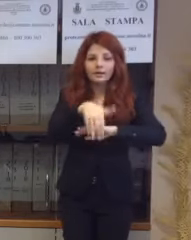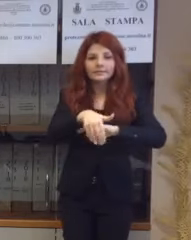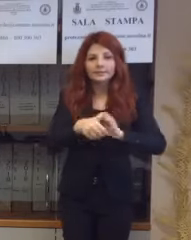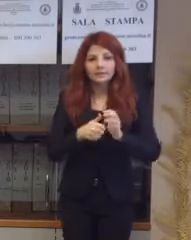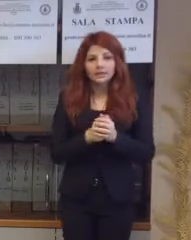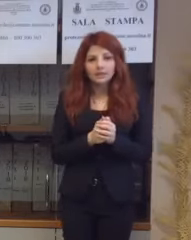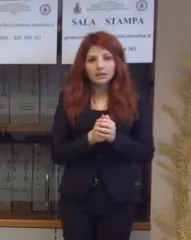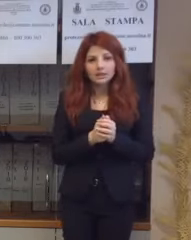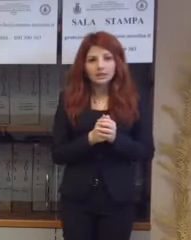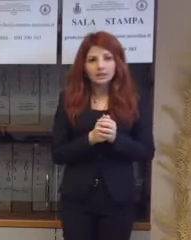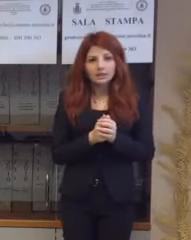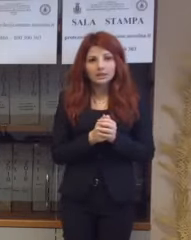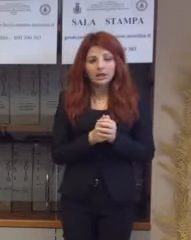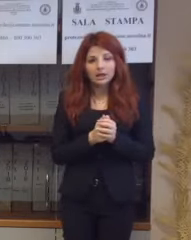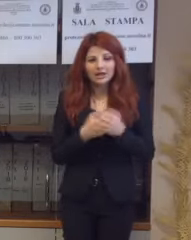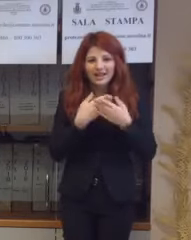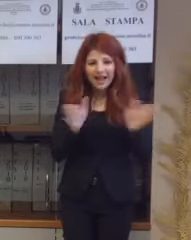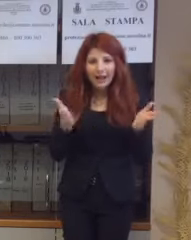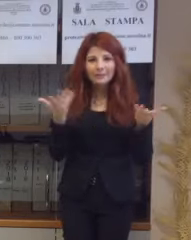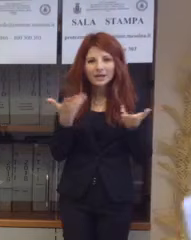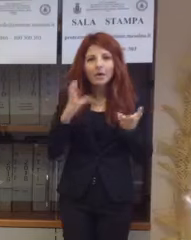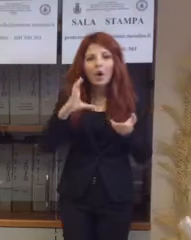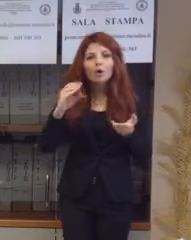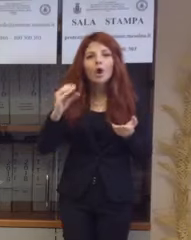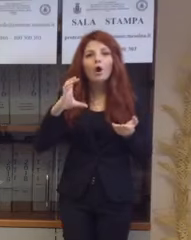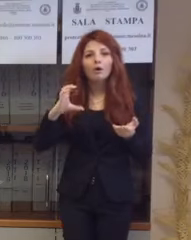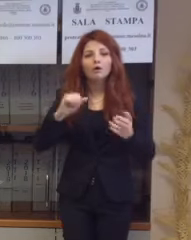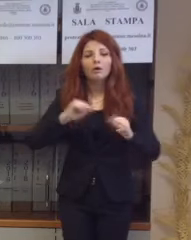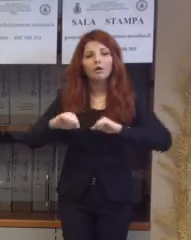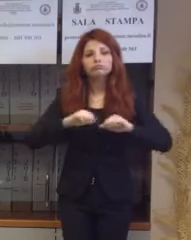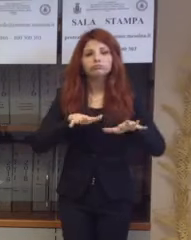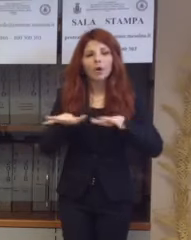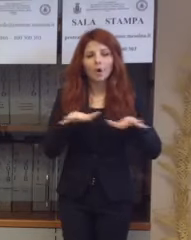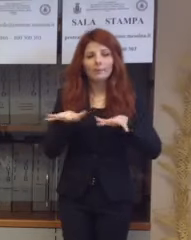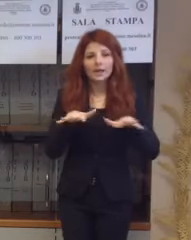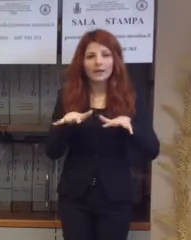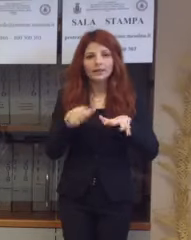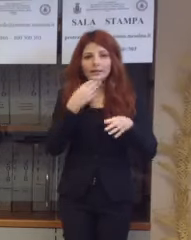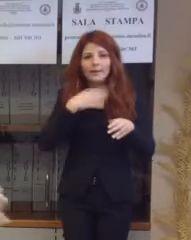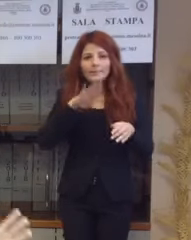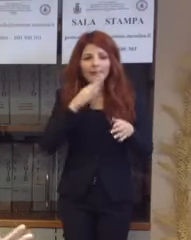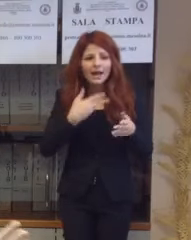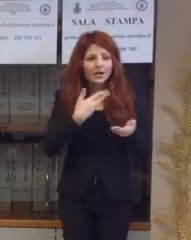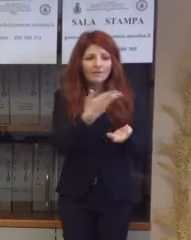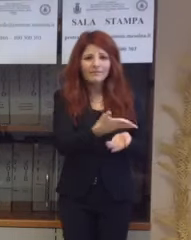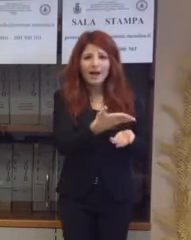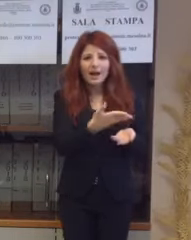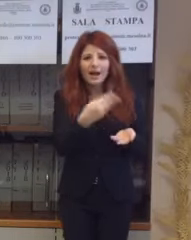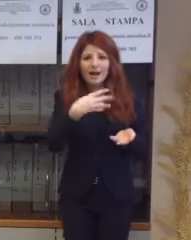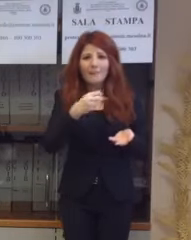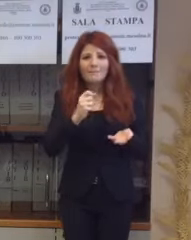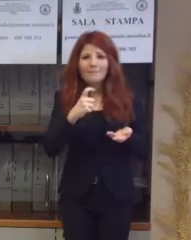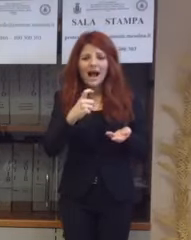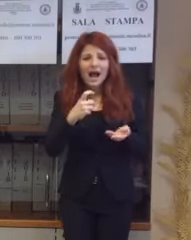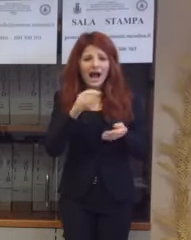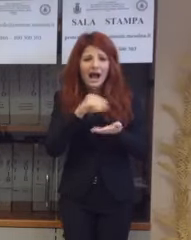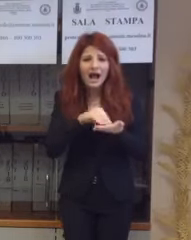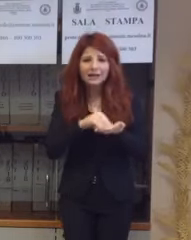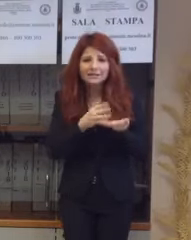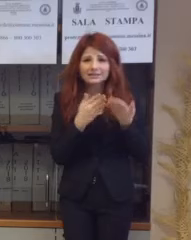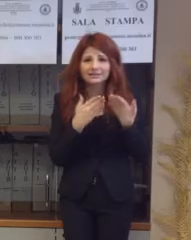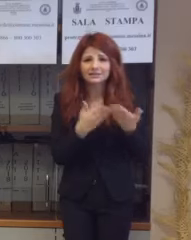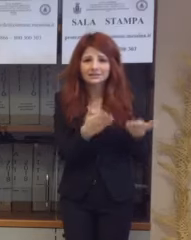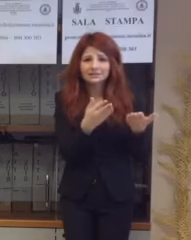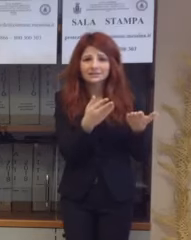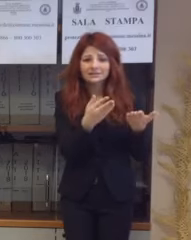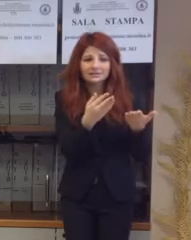COC, e meno male che la visione di Max Minutoli è stata così lungimirante che ci ha